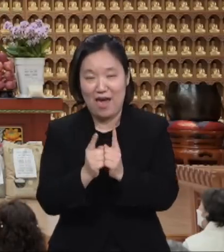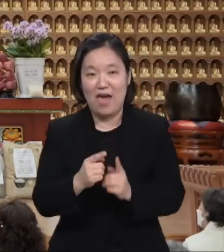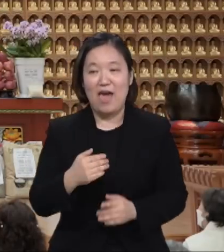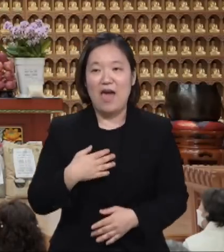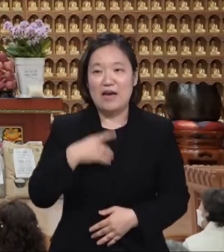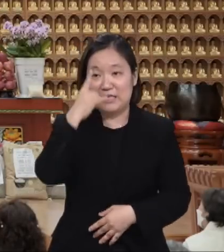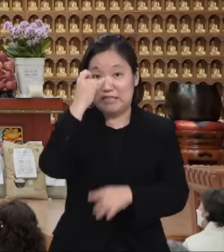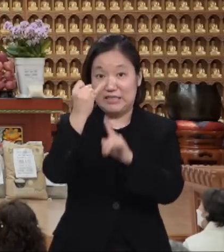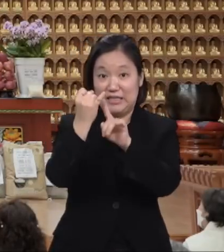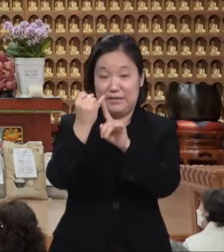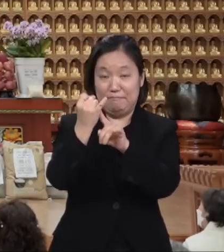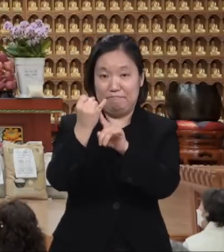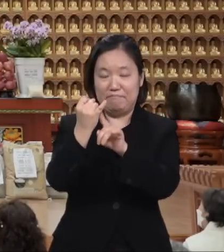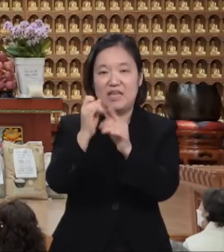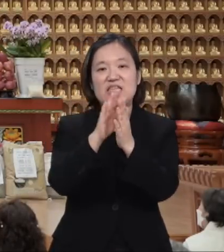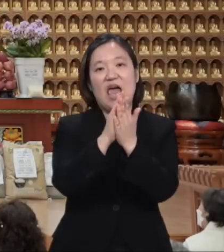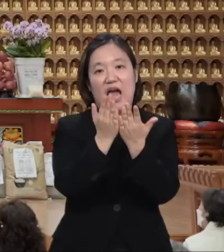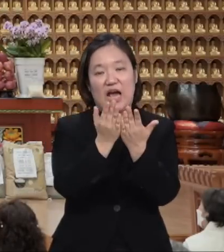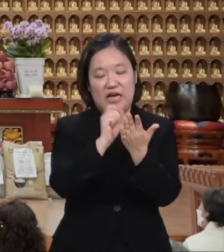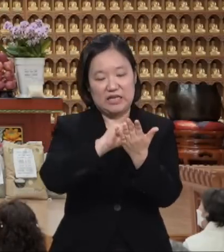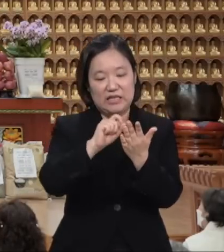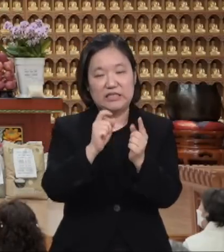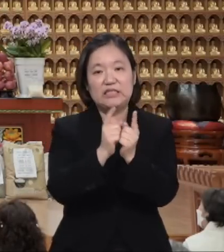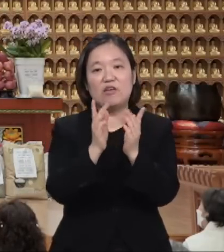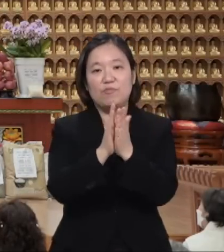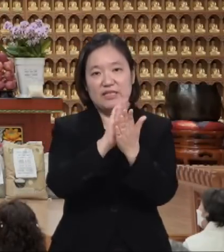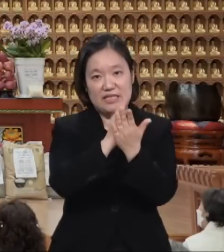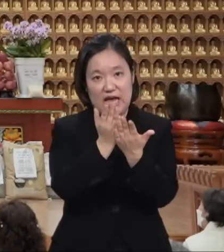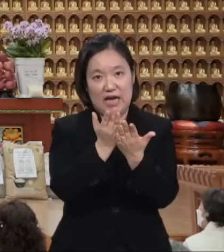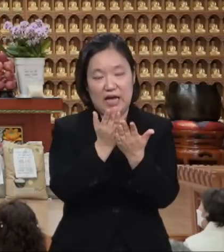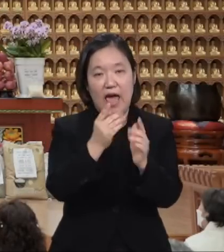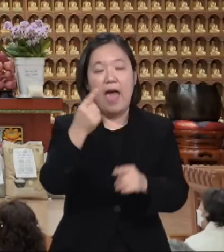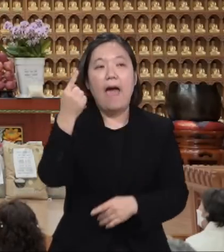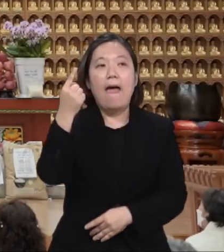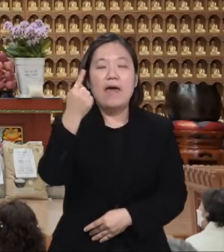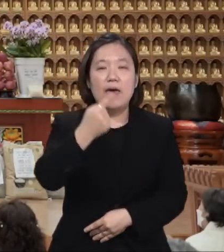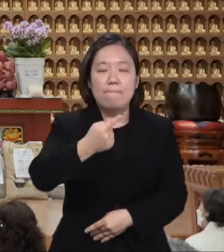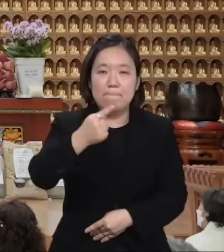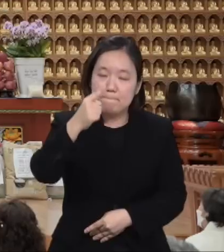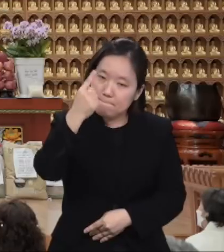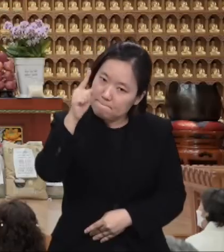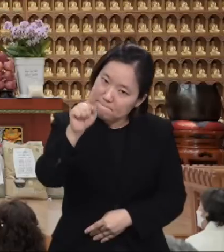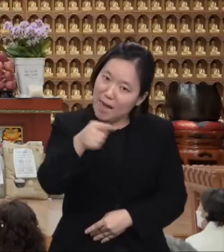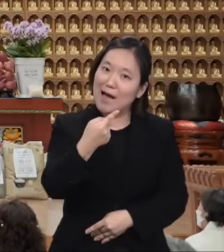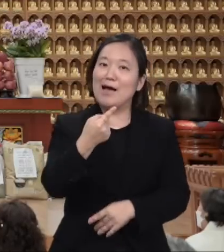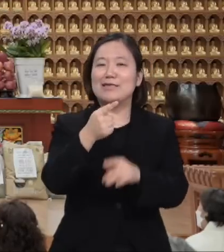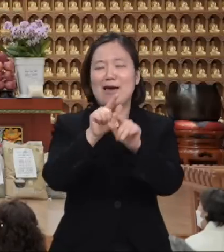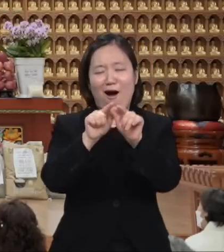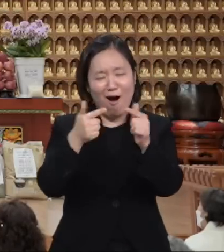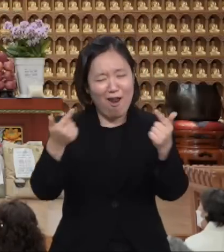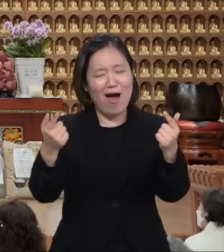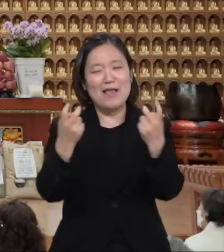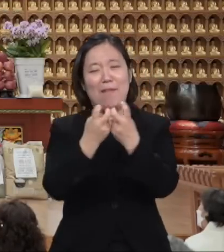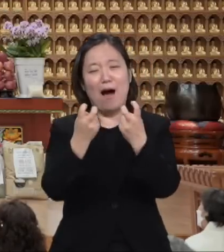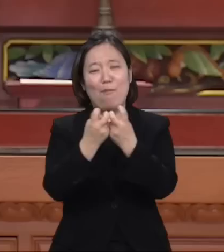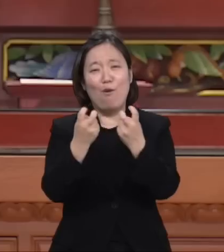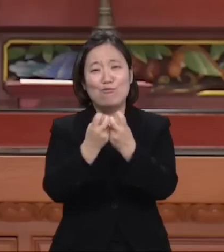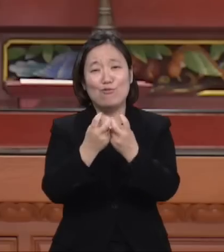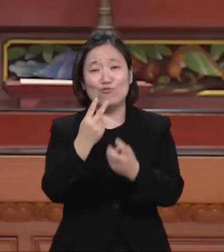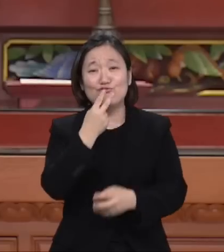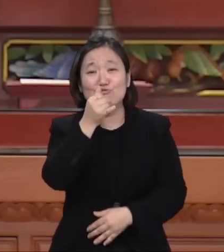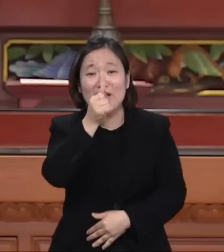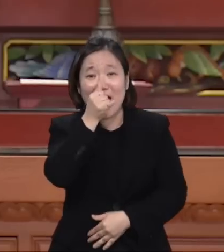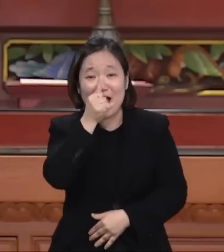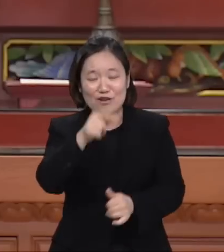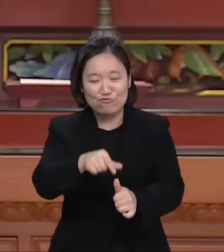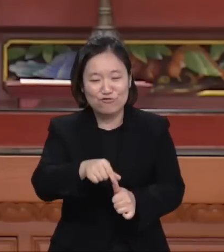100가지 방편으로 중생을 구제하라라는 자서전적인 책이랑 당신이